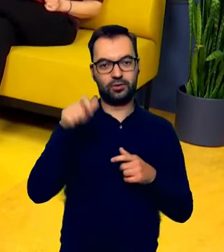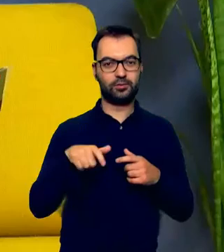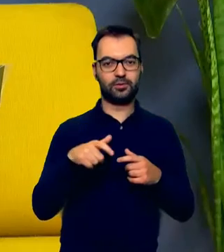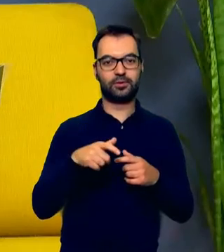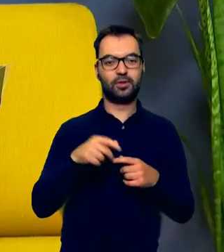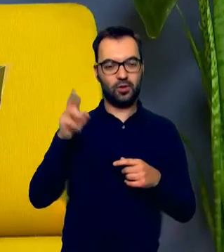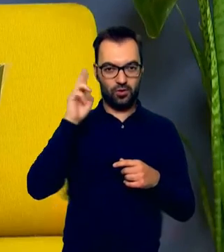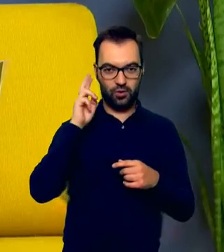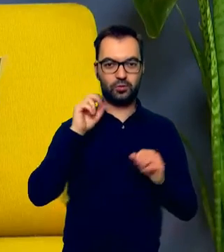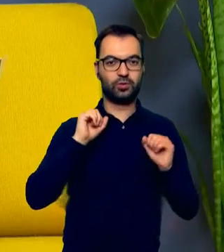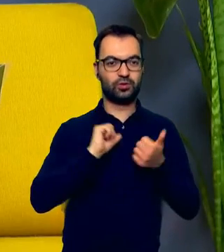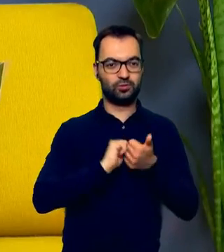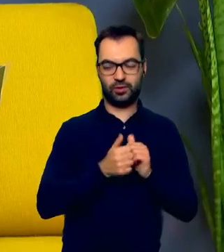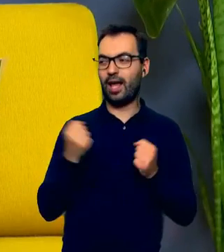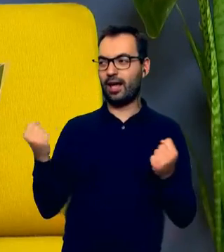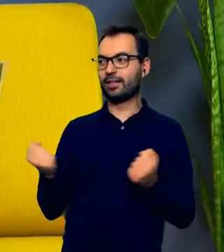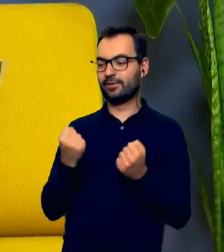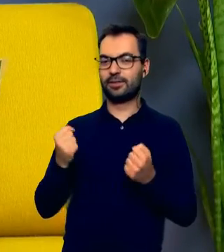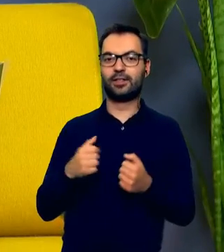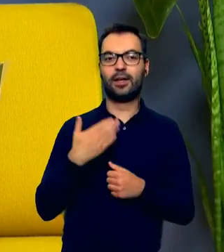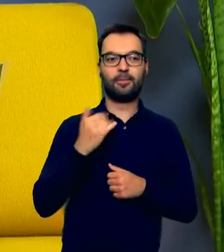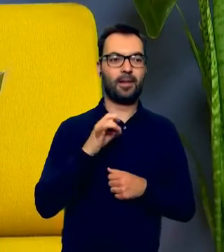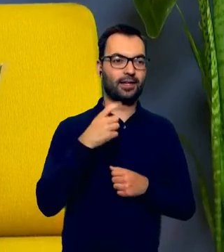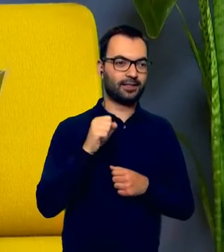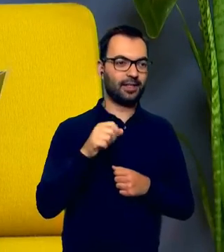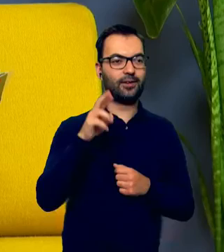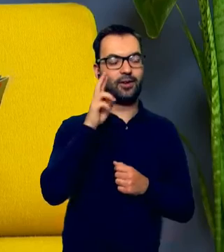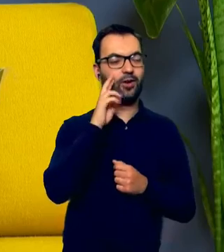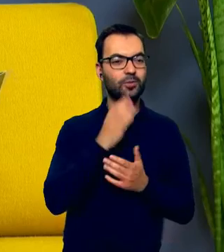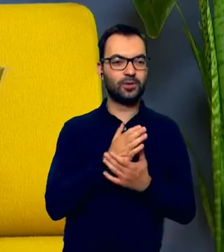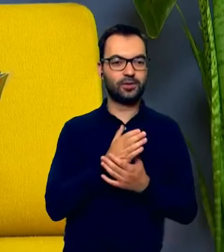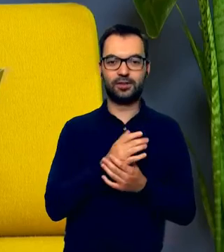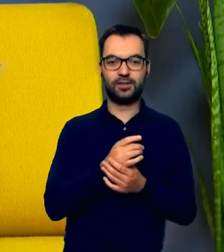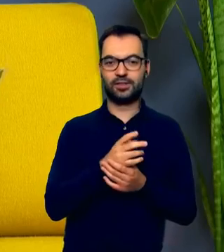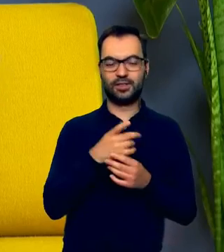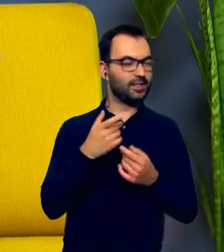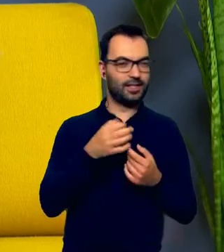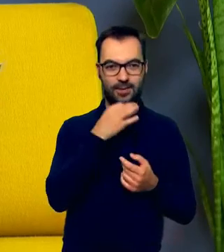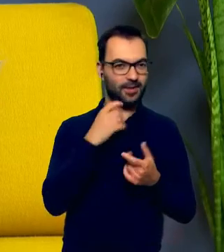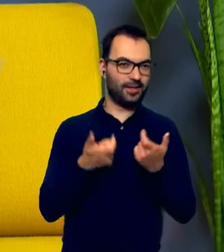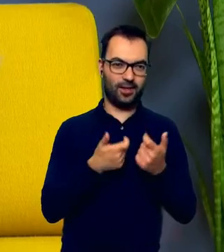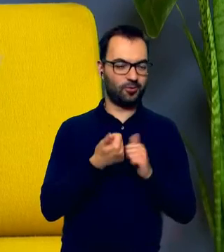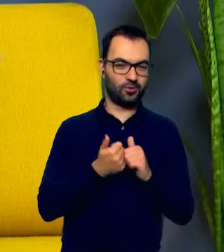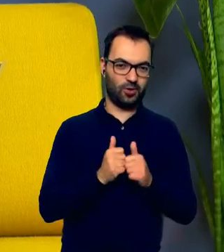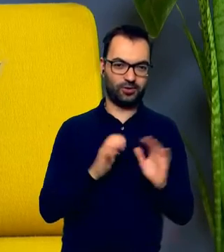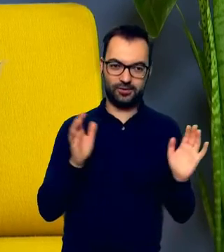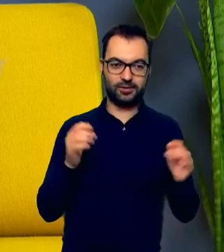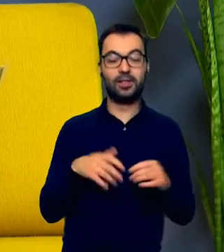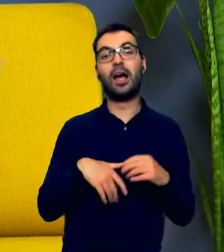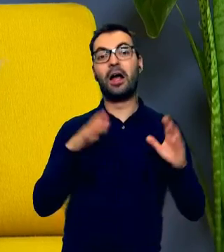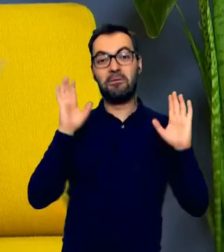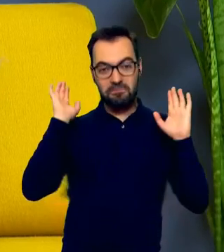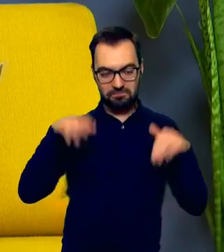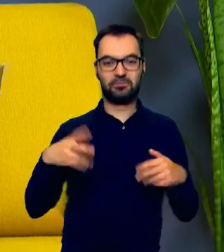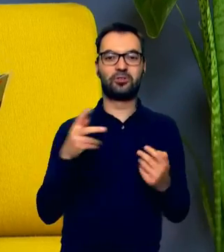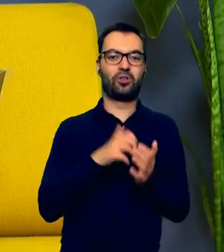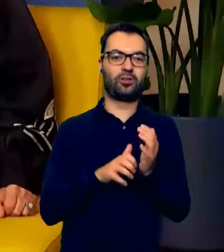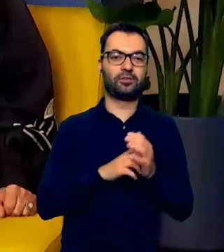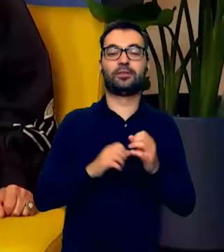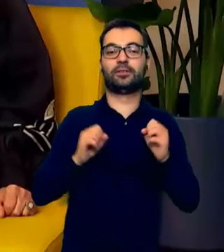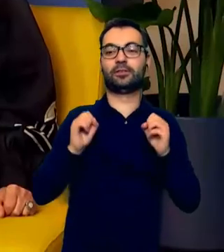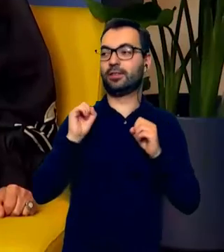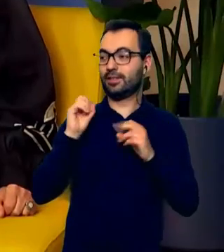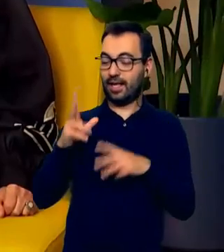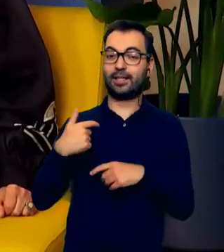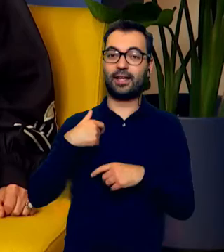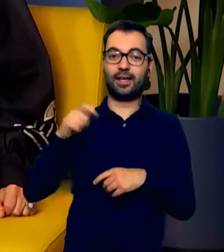która rozumie sport. Tak. Magda sport natomiast jest osobą, która rozumie nieuprawianie sportu i mimo to się dogadujecie. Tak, bo ja